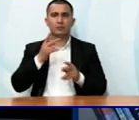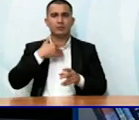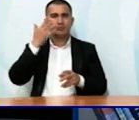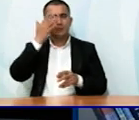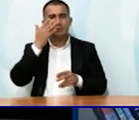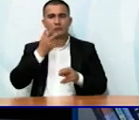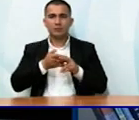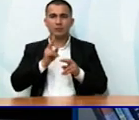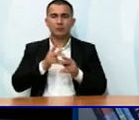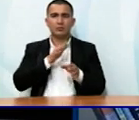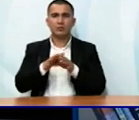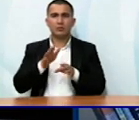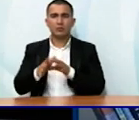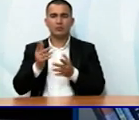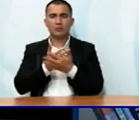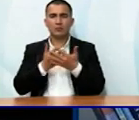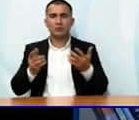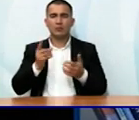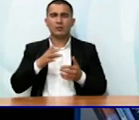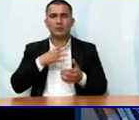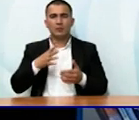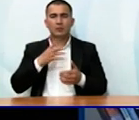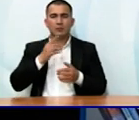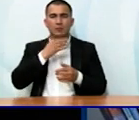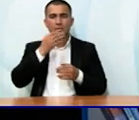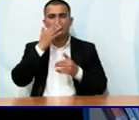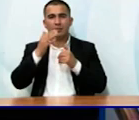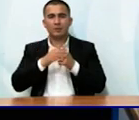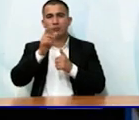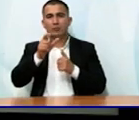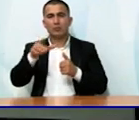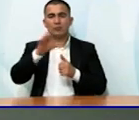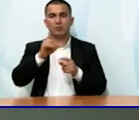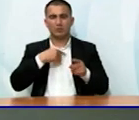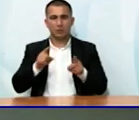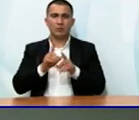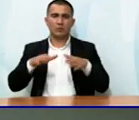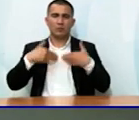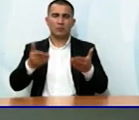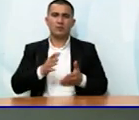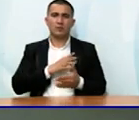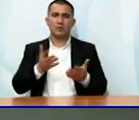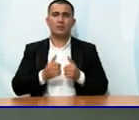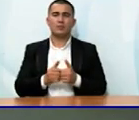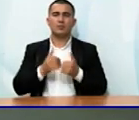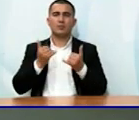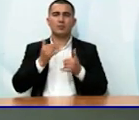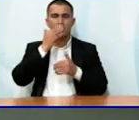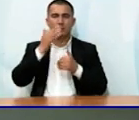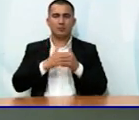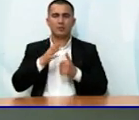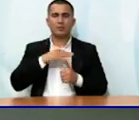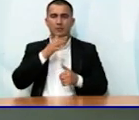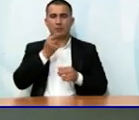o'qib chiqqandan keyin uni boshqalarga ham, yaqinlaringizga ham tavsiya qilgan bo'lardingiz? Shuning bilan sizlarga